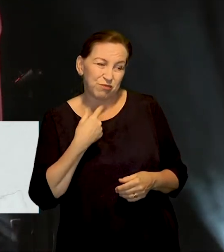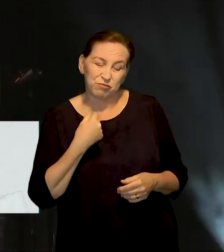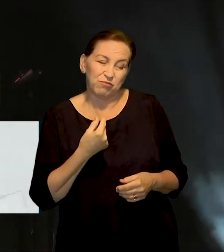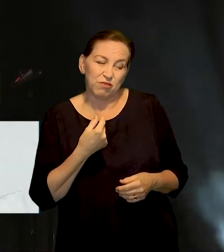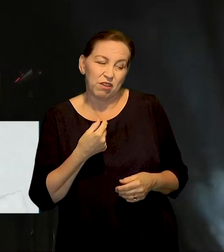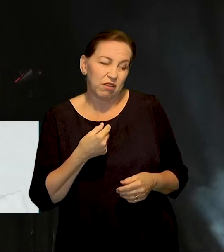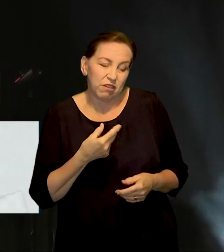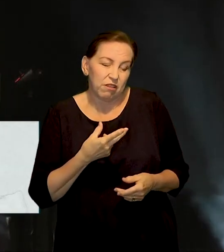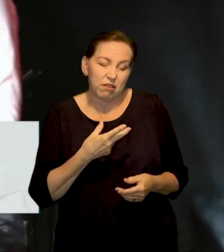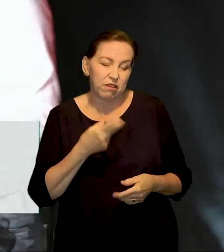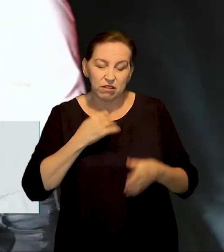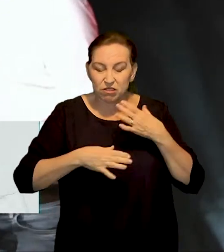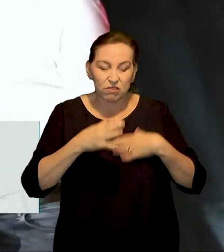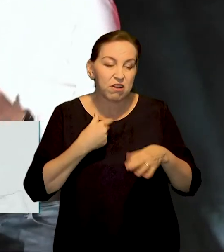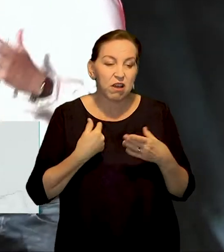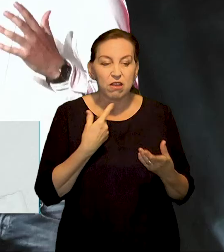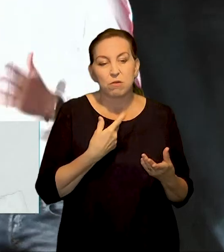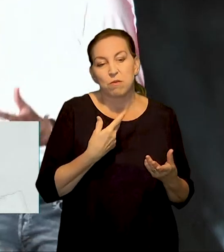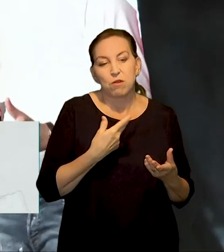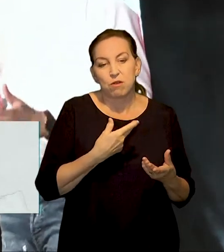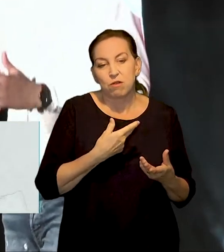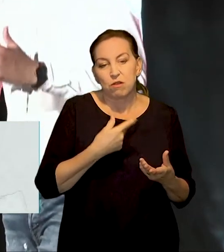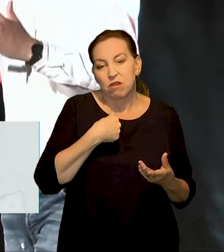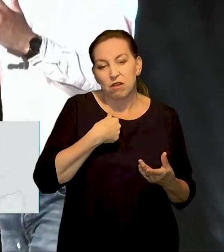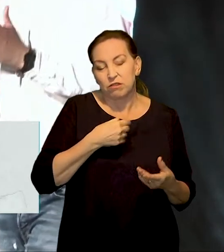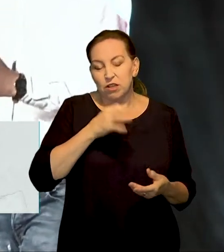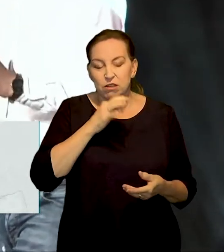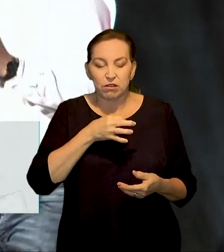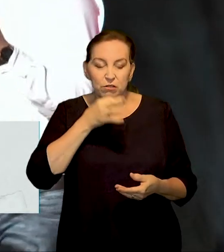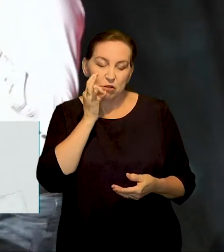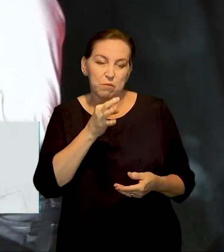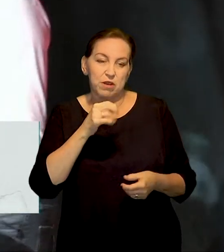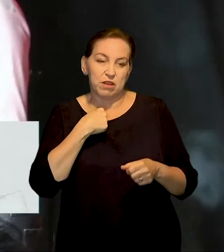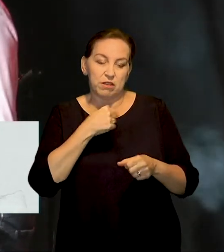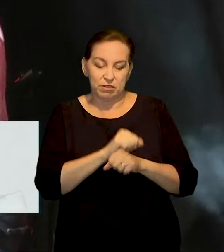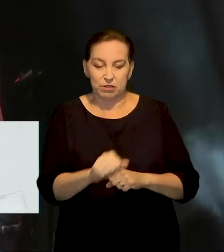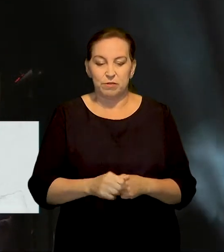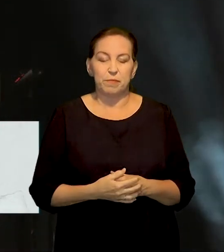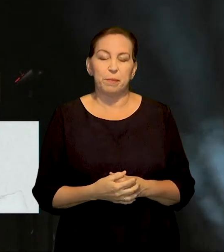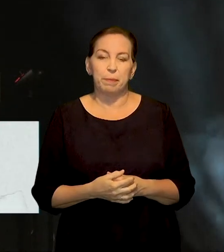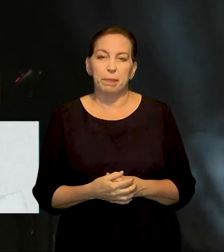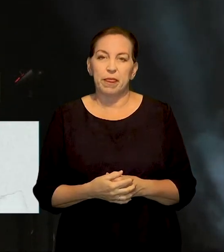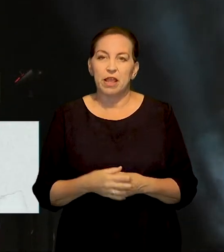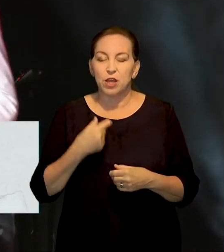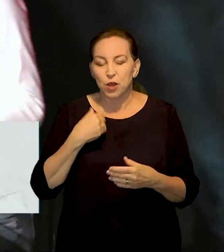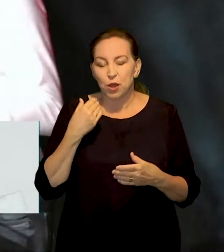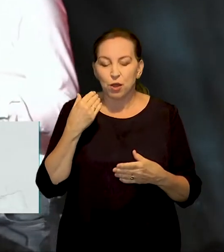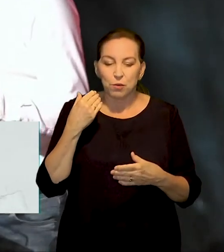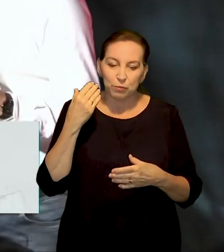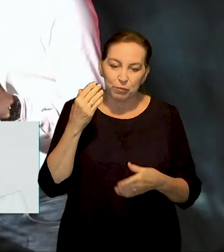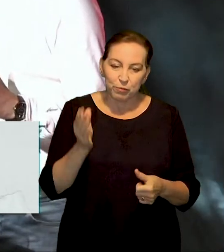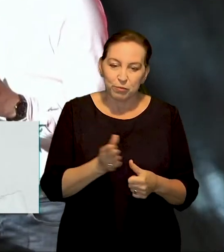ten sposób ostatni będą pierwszymi, a pierwsi ostatnimi.